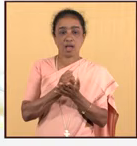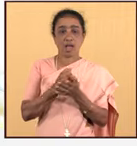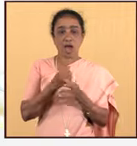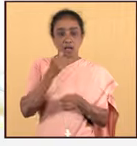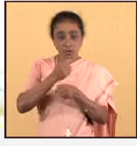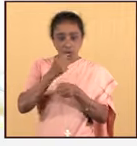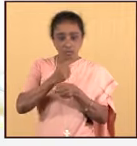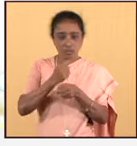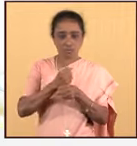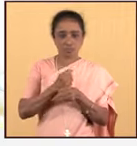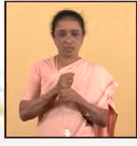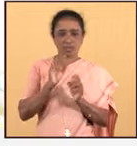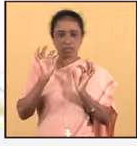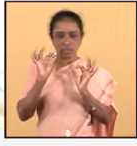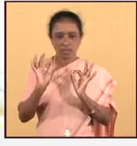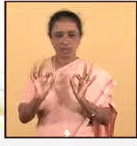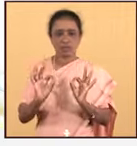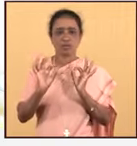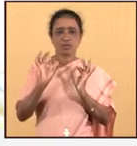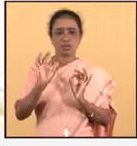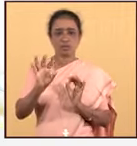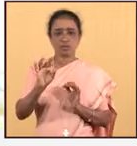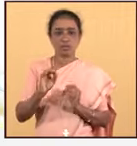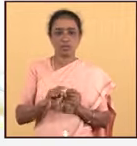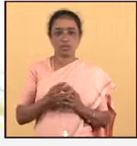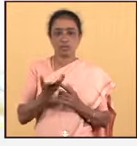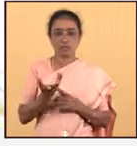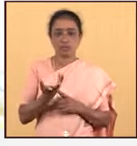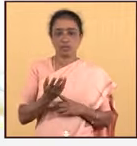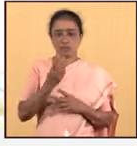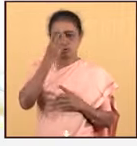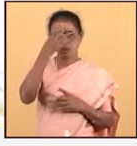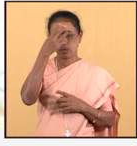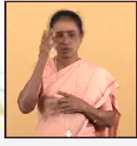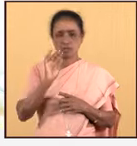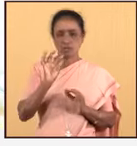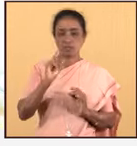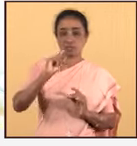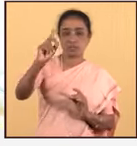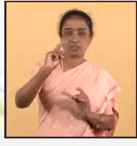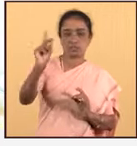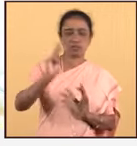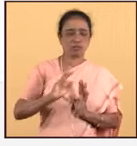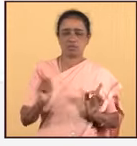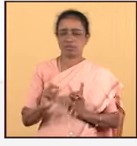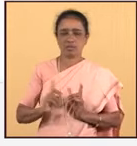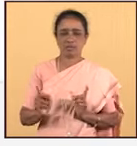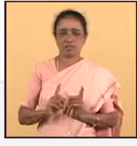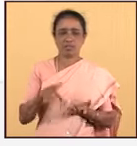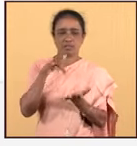என்ன அப்படின்னா, அரசு எந்த ஒரு குறிப்பிட்ட சமயத்துக்கும் எனது முன்னுரிமை அளிக்காது.